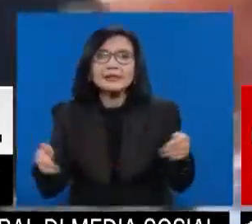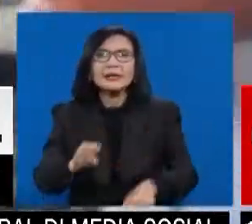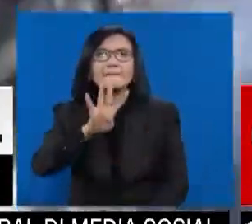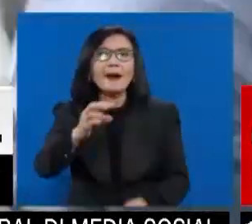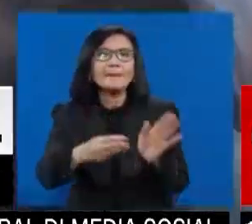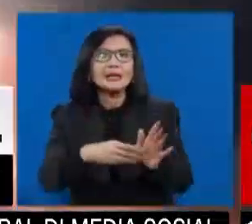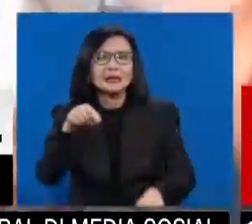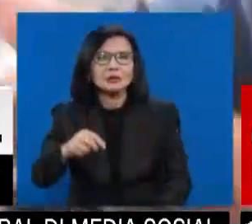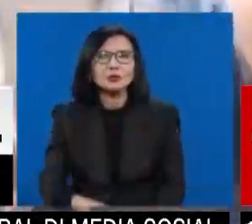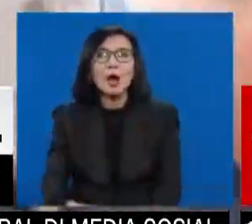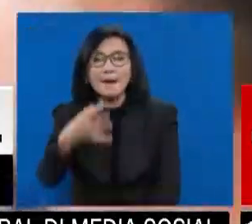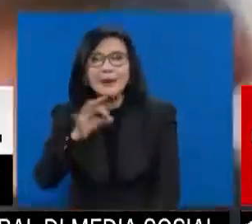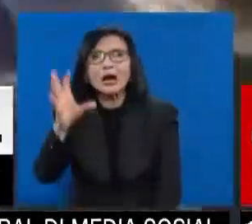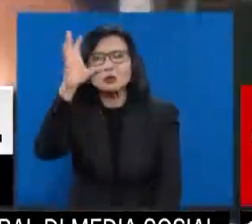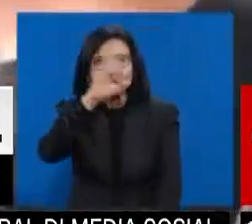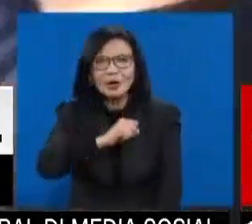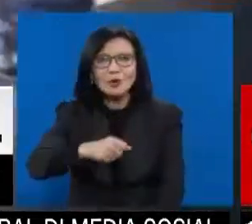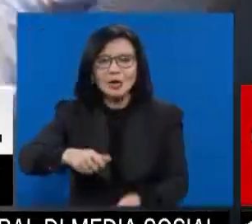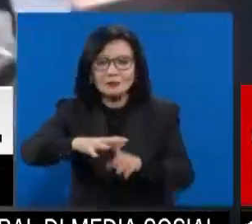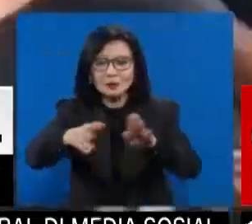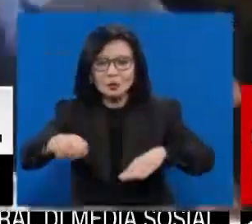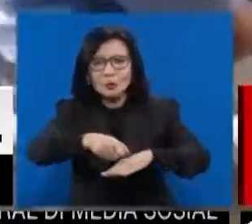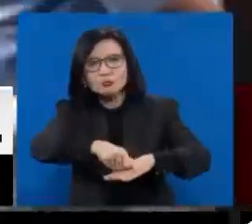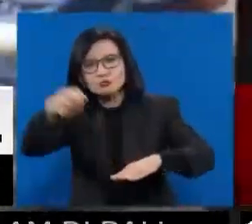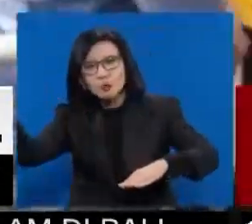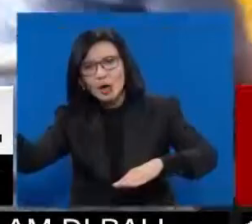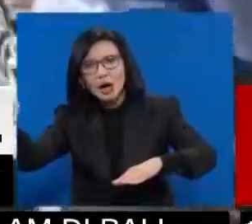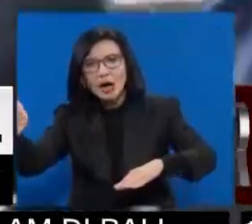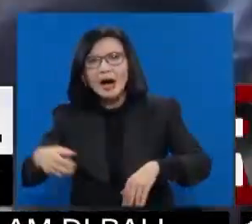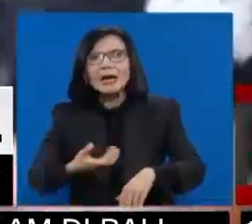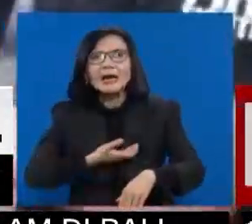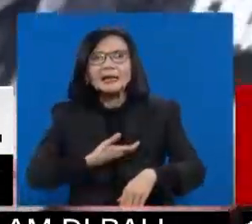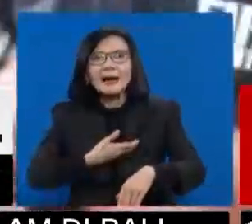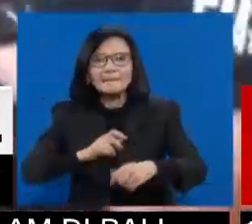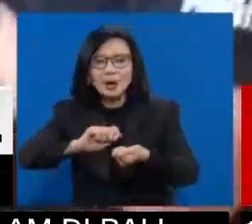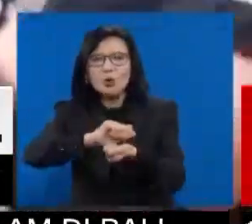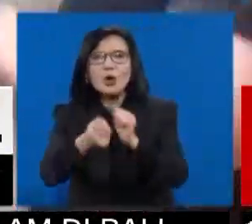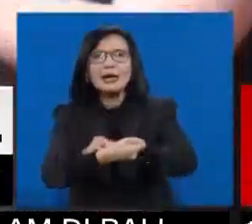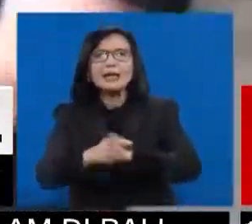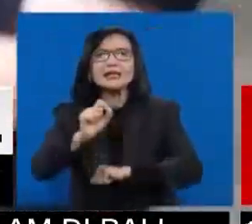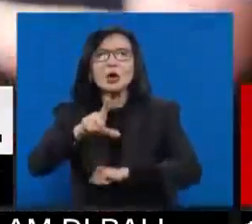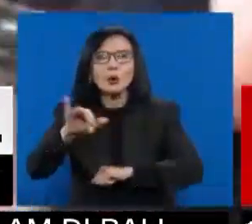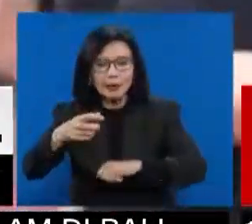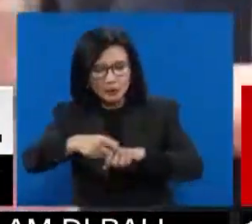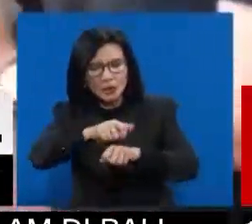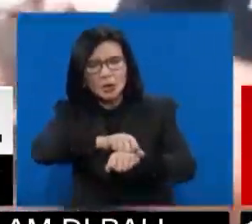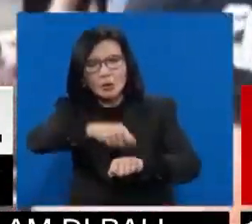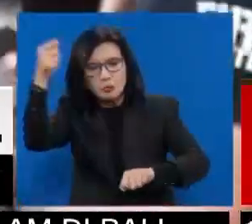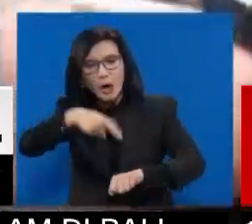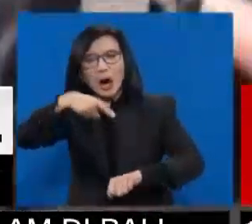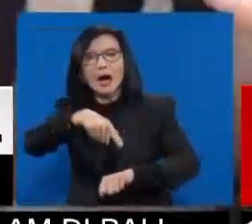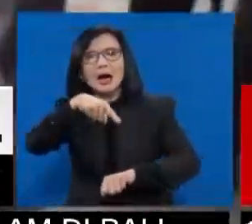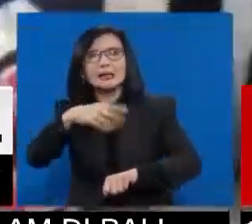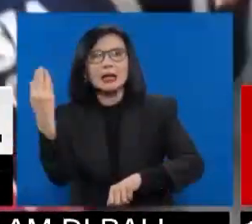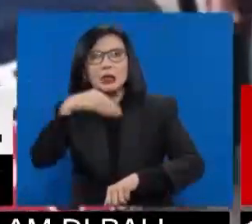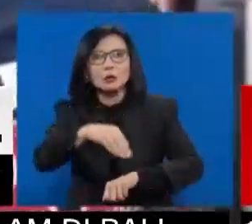meter ini baru diketahui saat kap mesin mobil dibuka di bengkel untuk penggantian oli mesin. Kaget melihat ada ular,